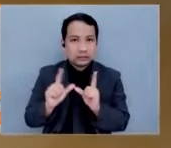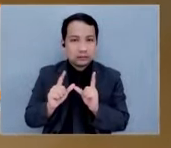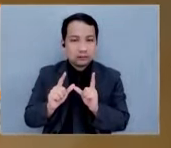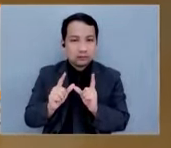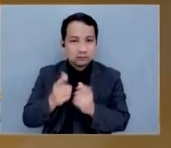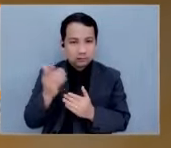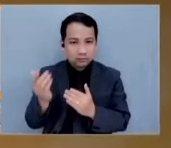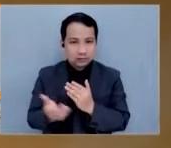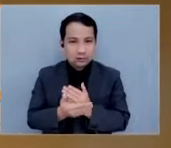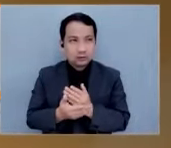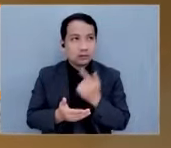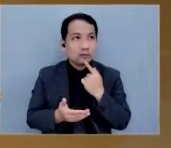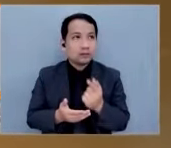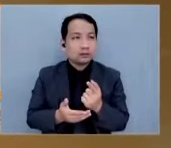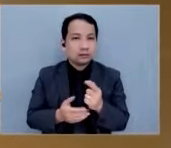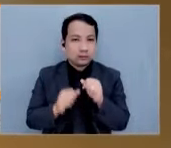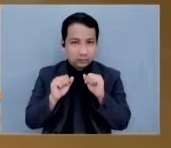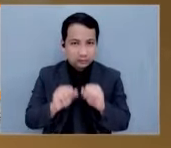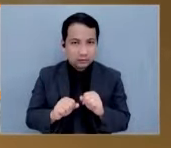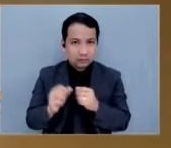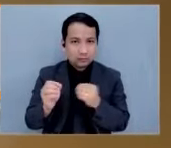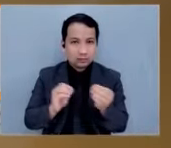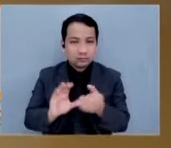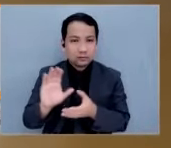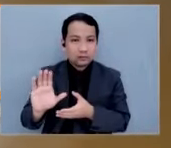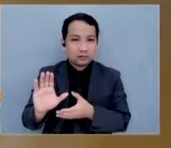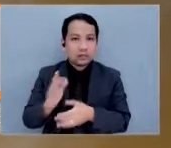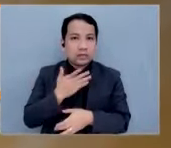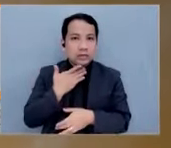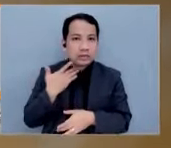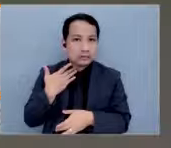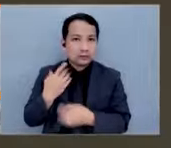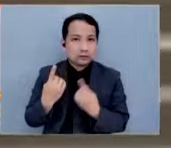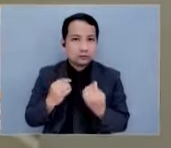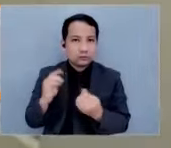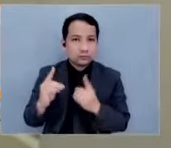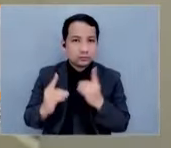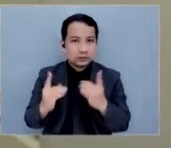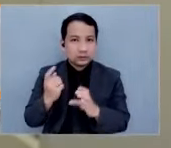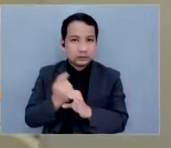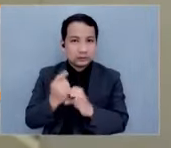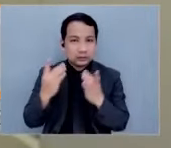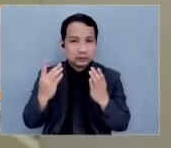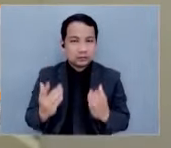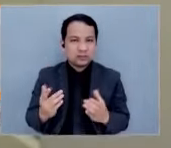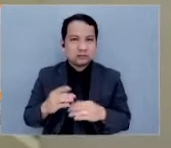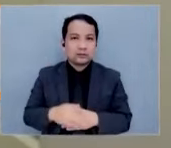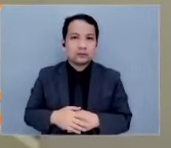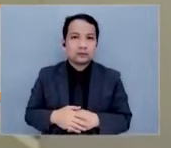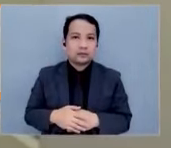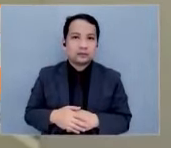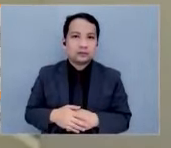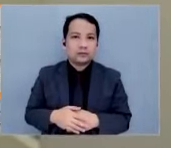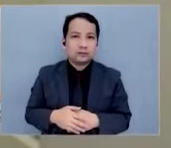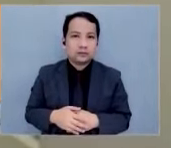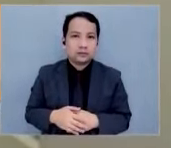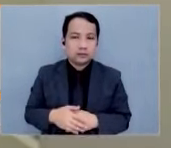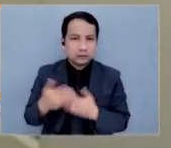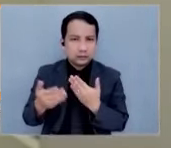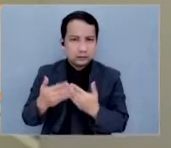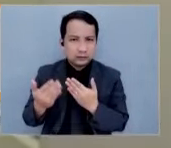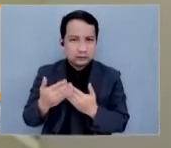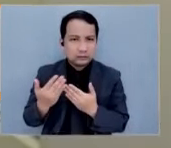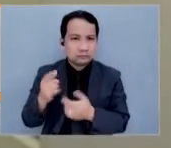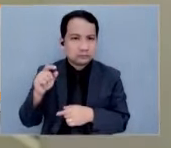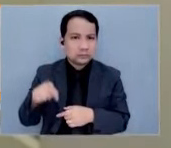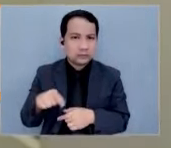Pwede ring madamay ang operator sa ginawang kalaswaan ng taxi driver. Okay, hindi basta-basta na ganun ang ugali